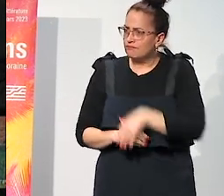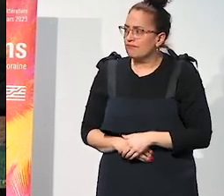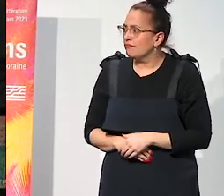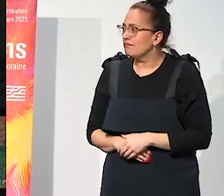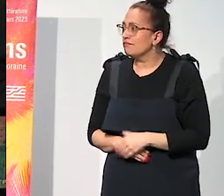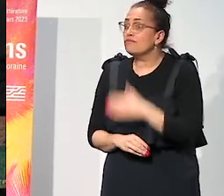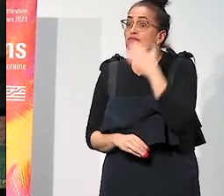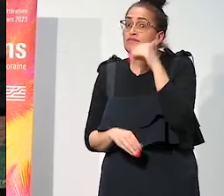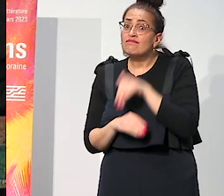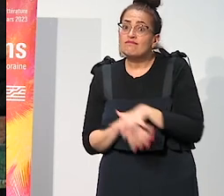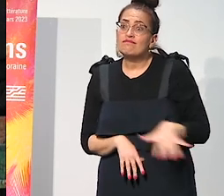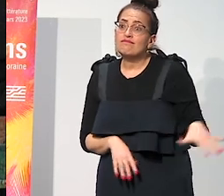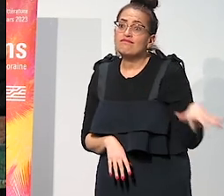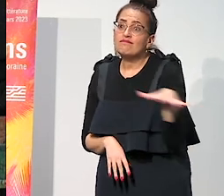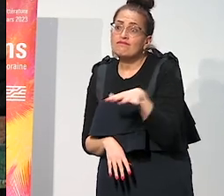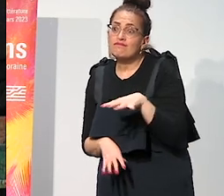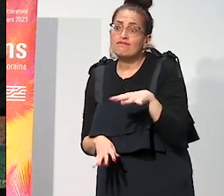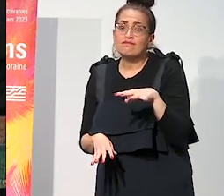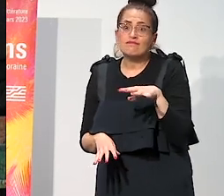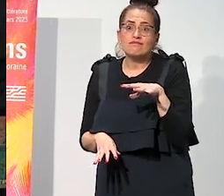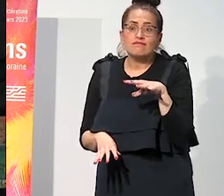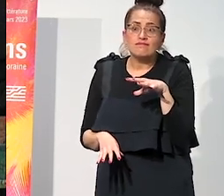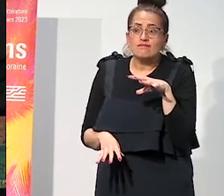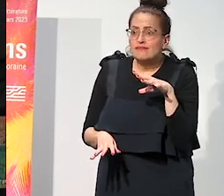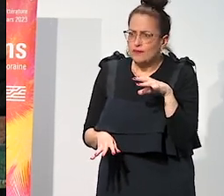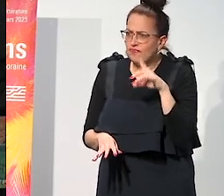Bonsoir à toutes et un peu de tous.